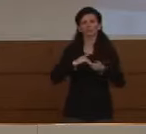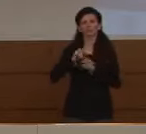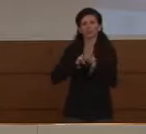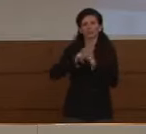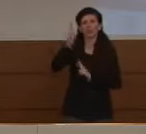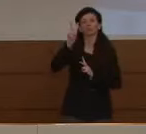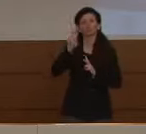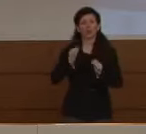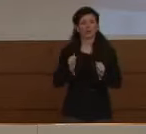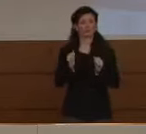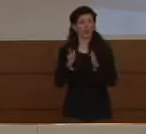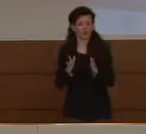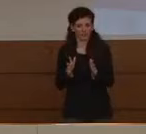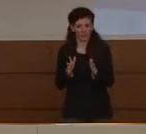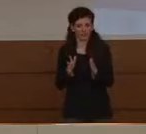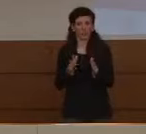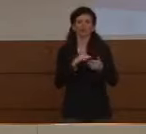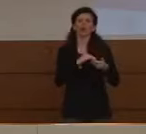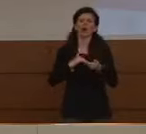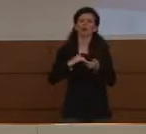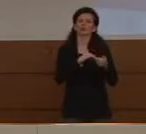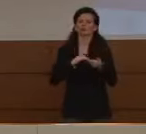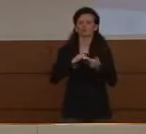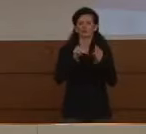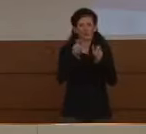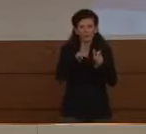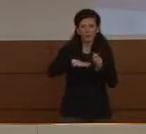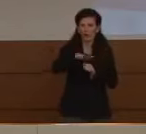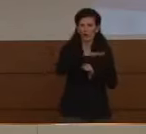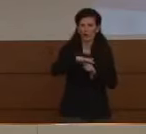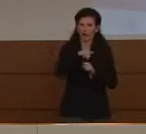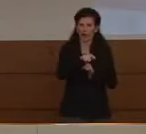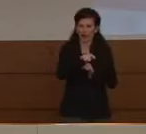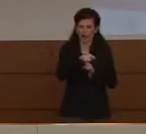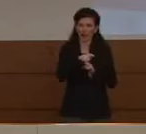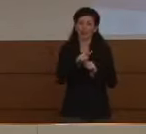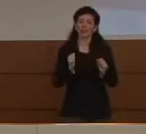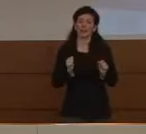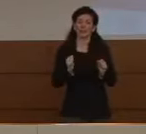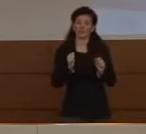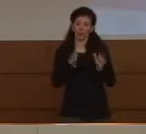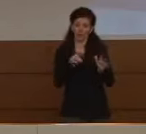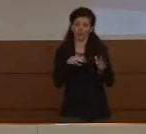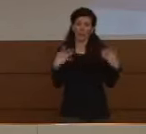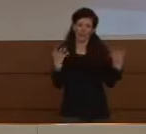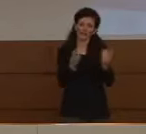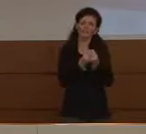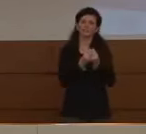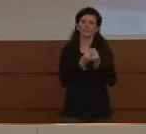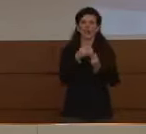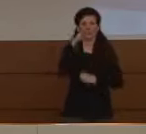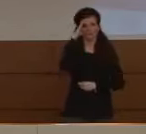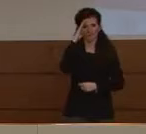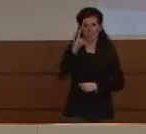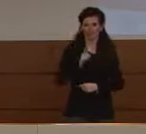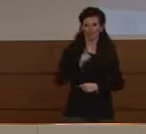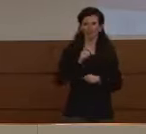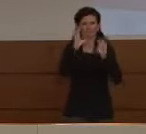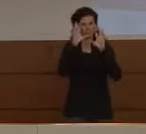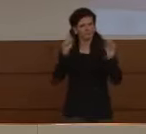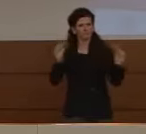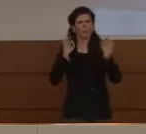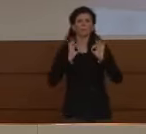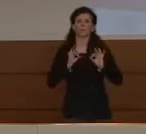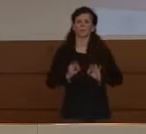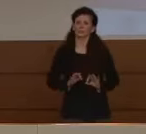e delle associazioni locali questi volontari si aggiungono alle forze armate alle forze di